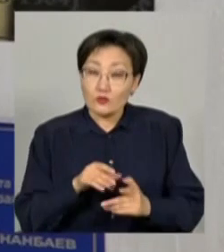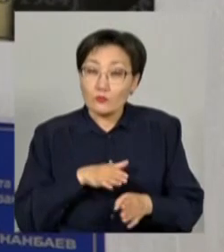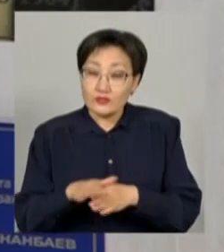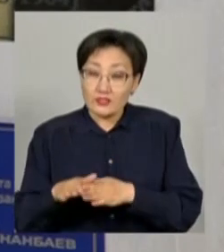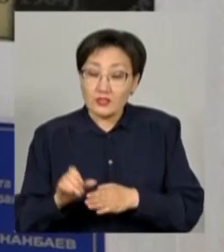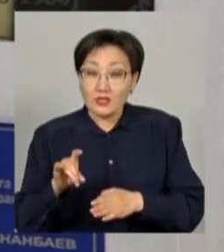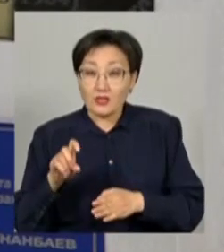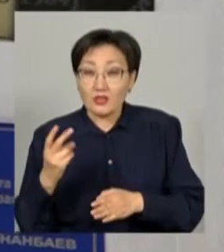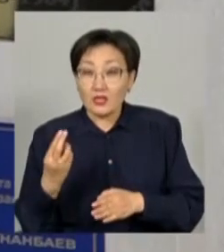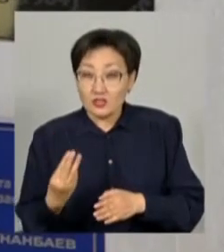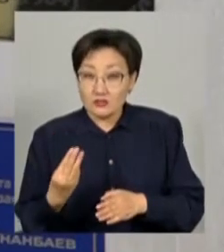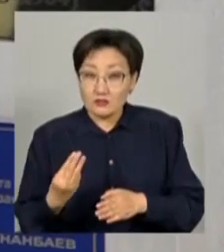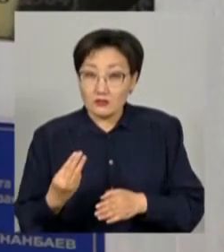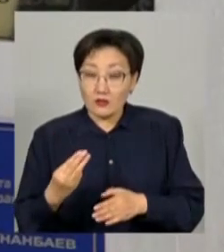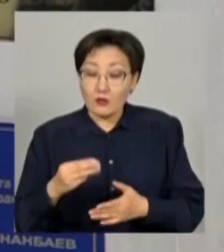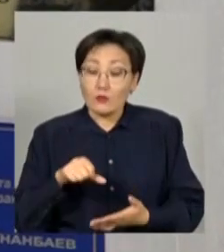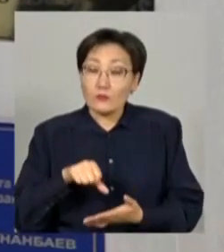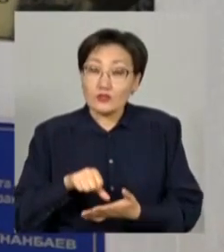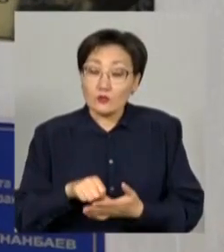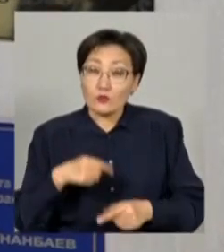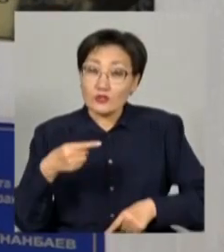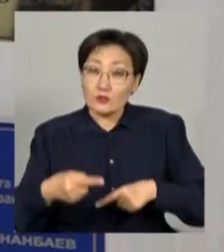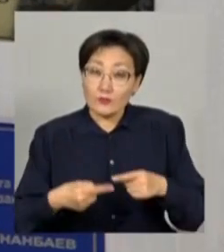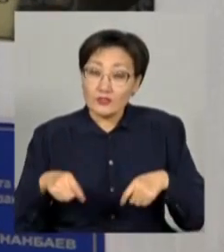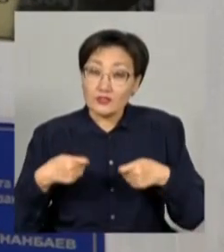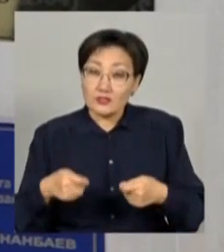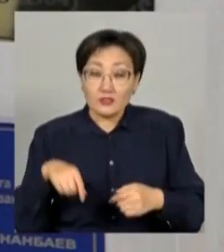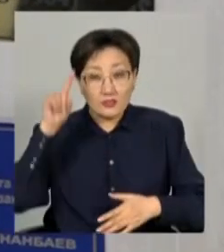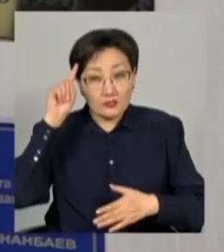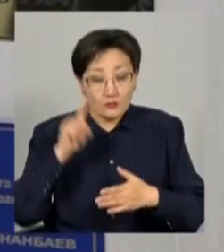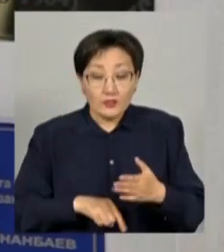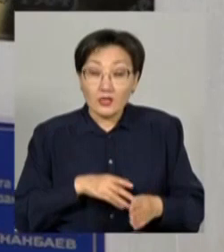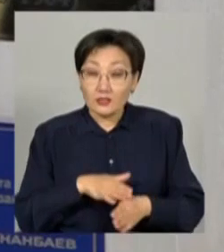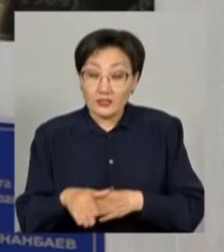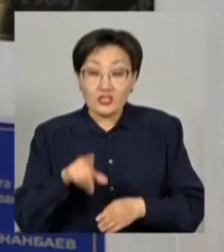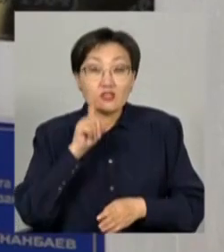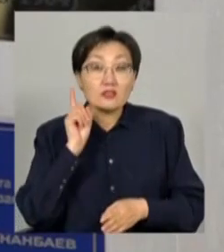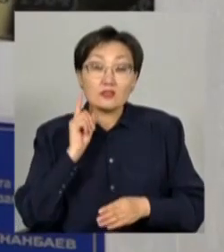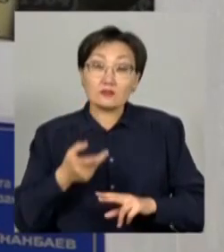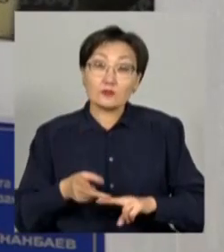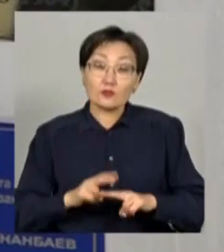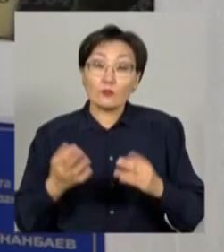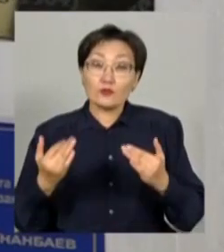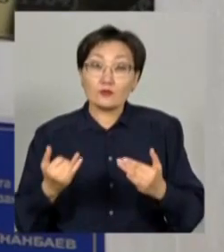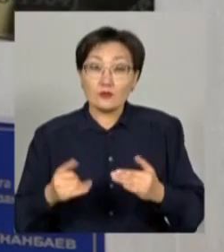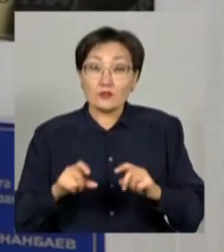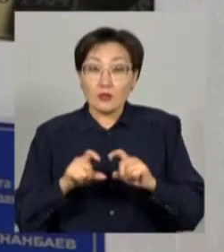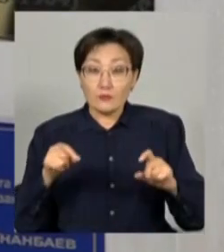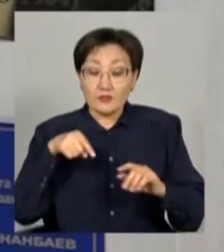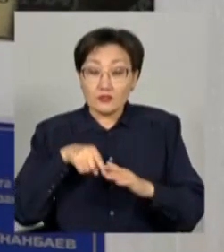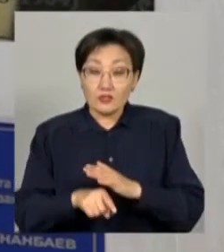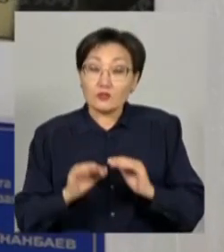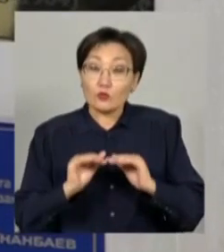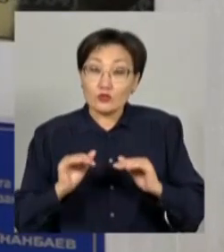алаш арыстарының осы ұрпаққа артқан үмітін, сенімін ақтайтын жастар осы бүгінгі мектеп қабырғасында